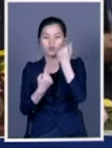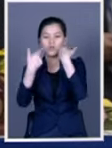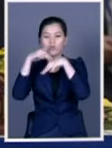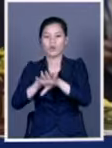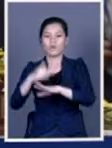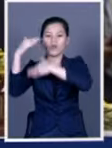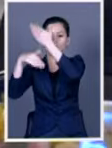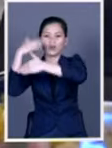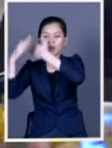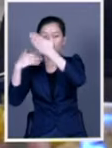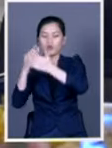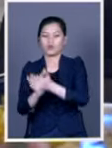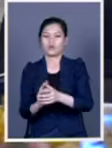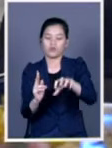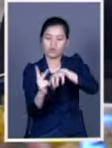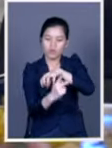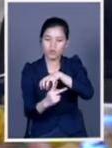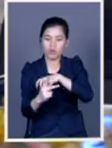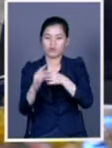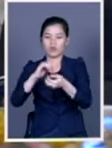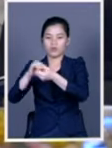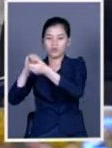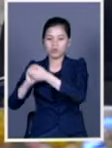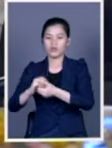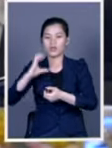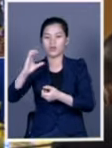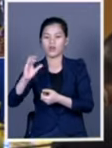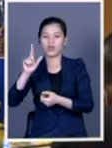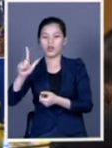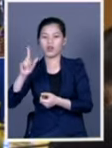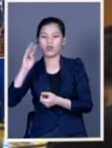าของขอบการร่วมมือ CLMP กองประชุม